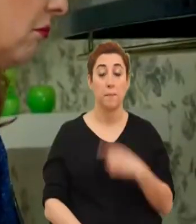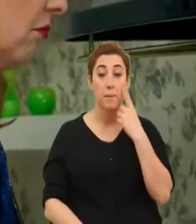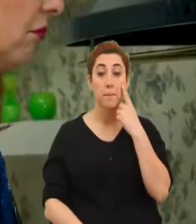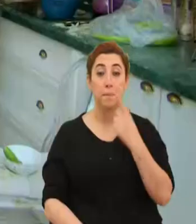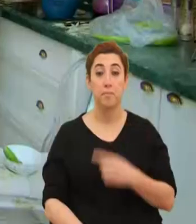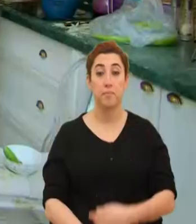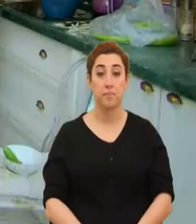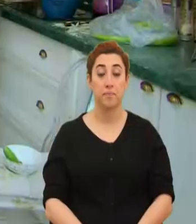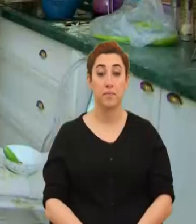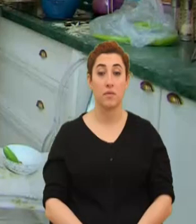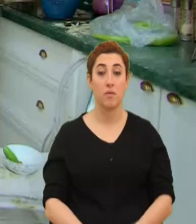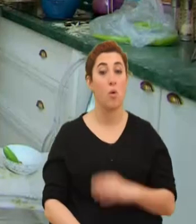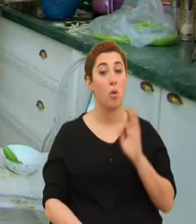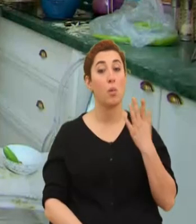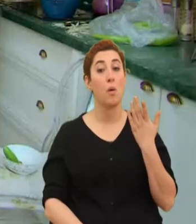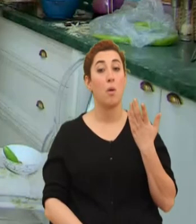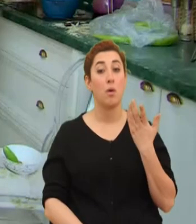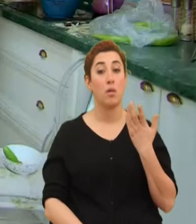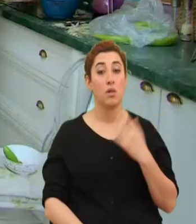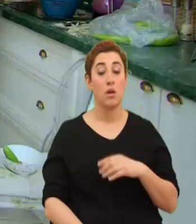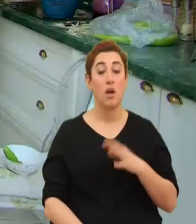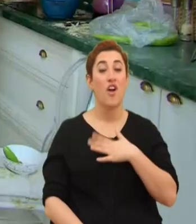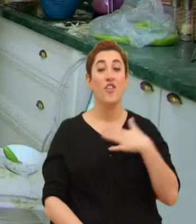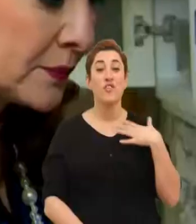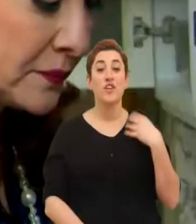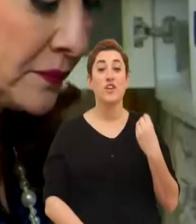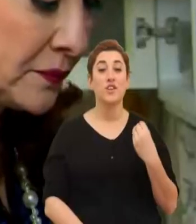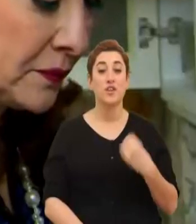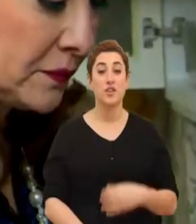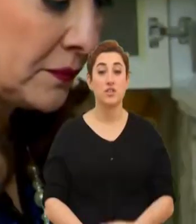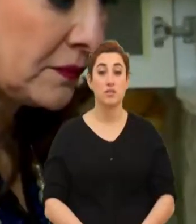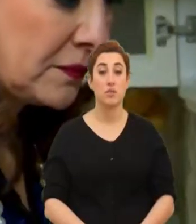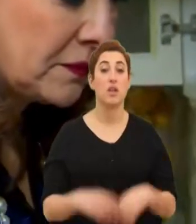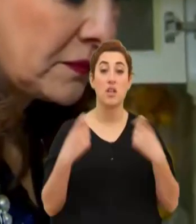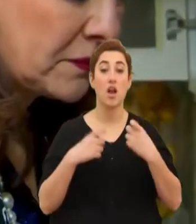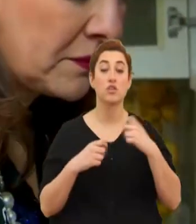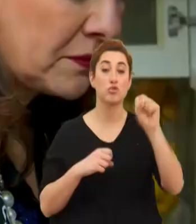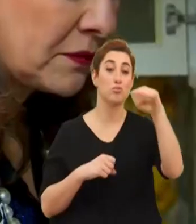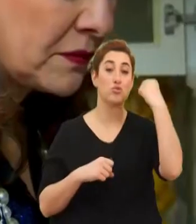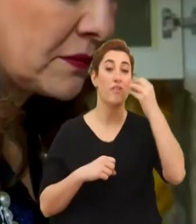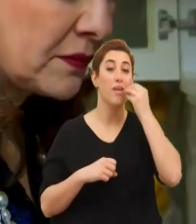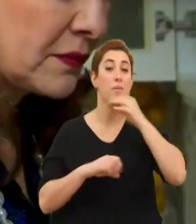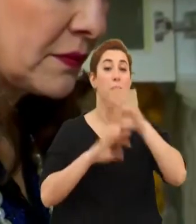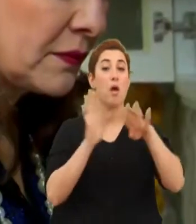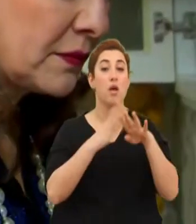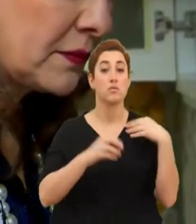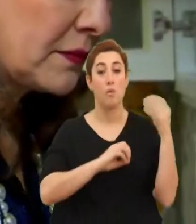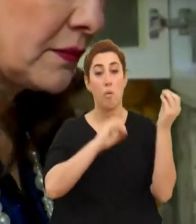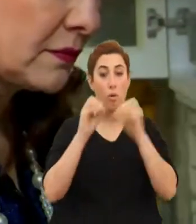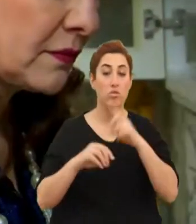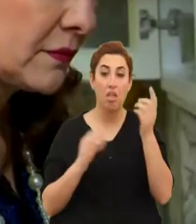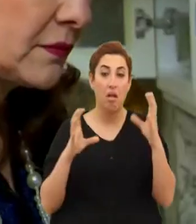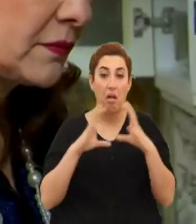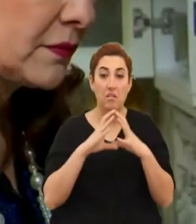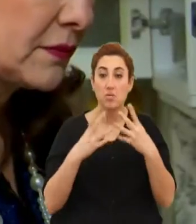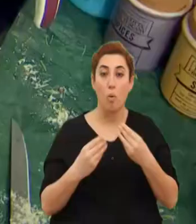Bakayım. Allah Allah. Anneş kocuğum. Ay neredeyse buzdolabındaki bütün malzemeyi kullandık. Niye